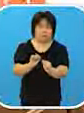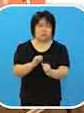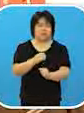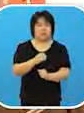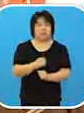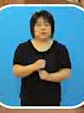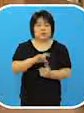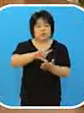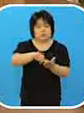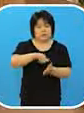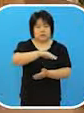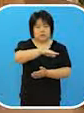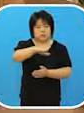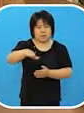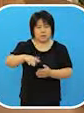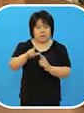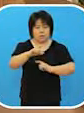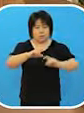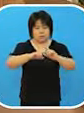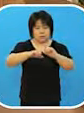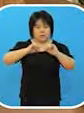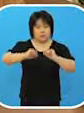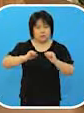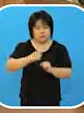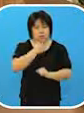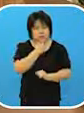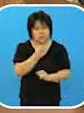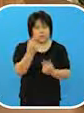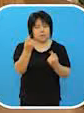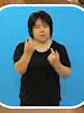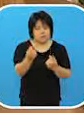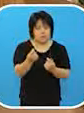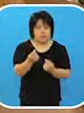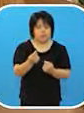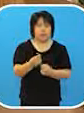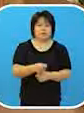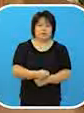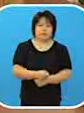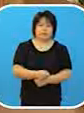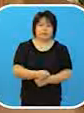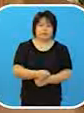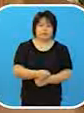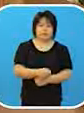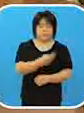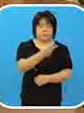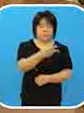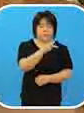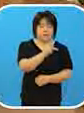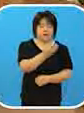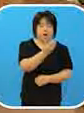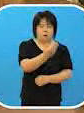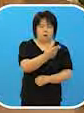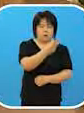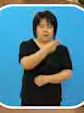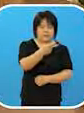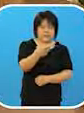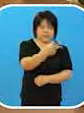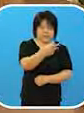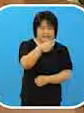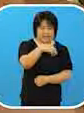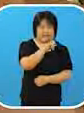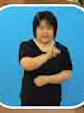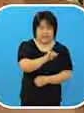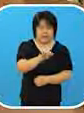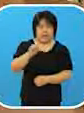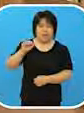心強い。地域の皆さんにどんどん元気になってもらいたいですね。 そうですね。 それでは行きましょう。 ニカホ陣屋とかけてサラブ